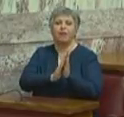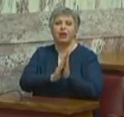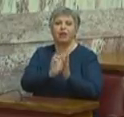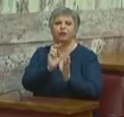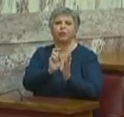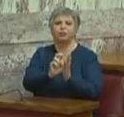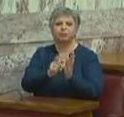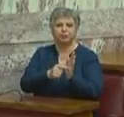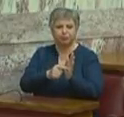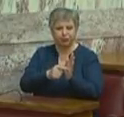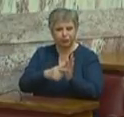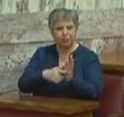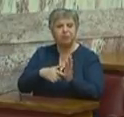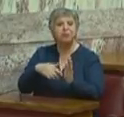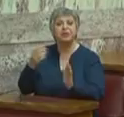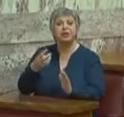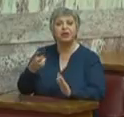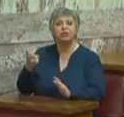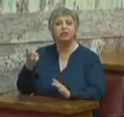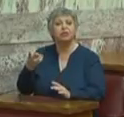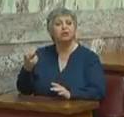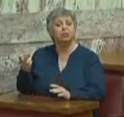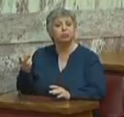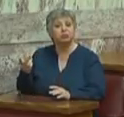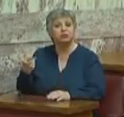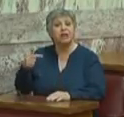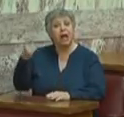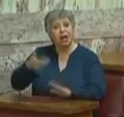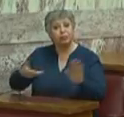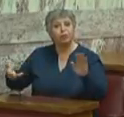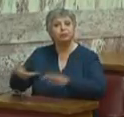Σαμαράς, Ευάγγελος Βενιζέλος κατά εισαγγελικών λειτουργών